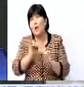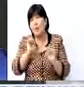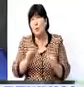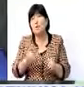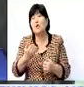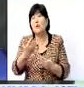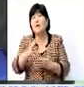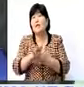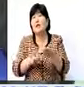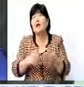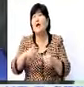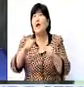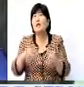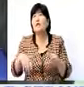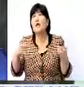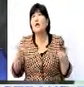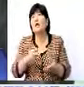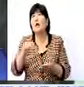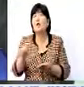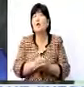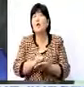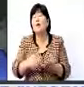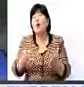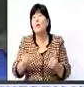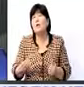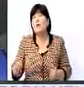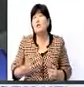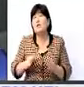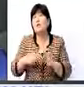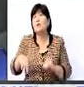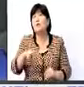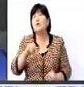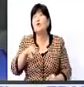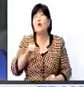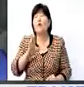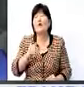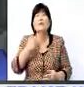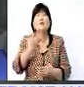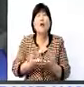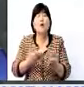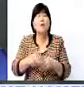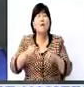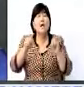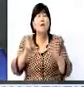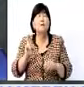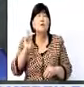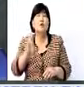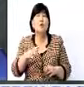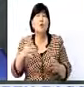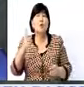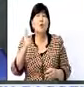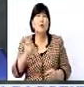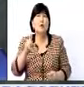подать заявление и на месте оформить необходимые документы получили жители поселка Титово. За консультацией к специалистам обратились больше